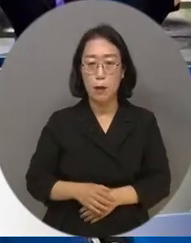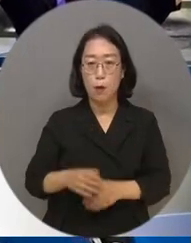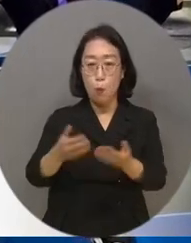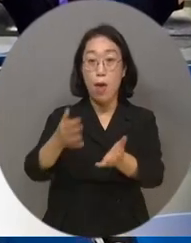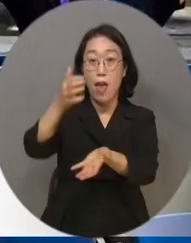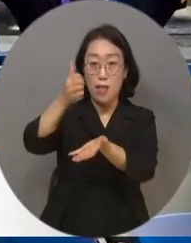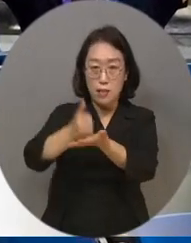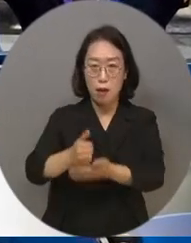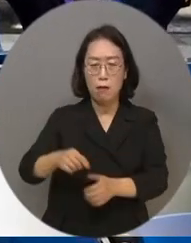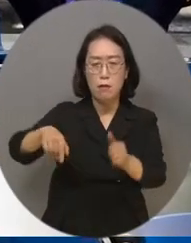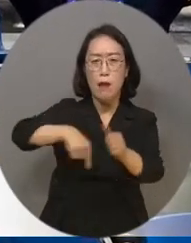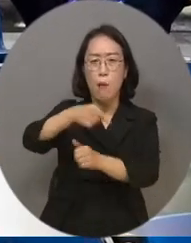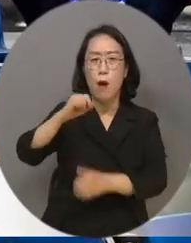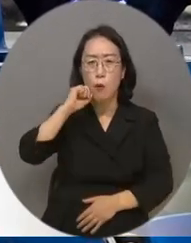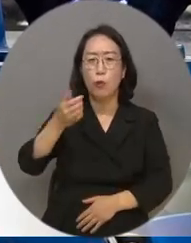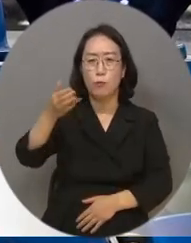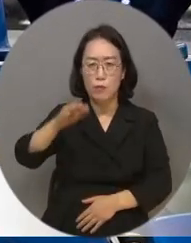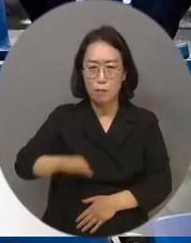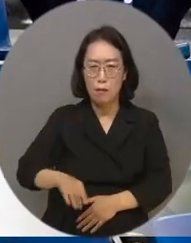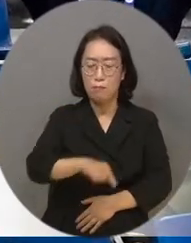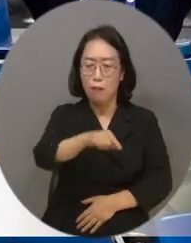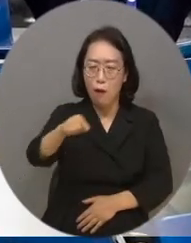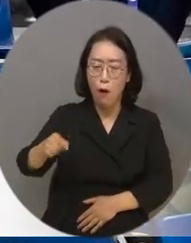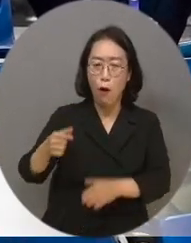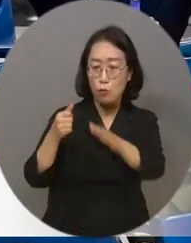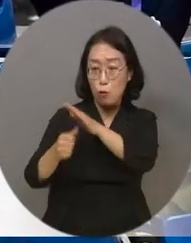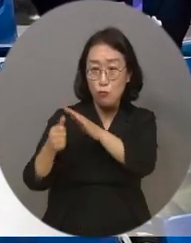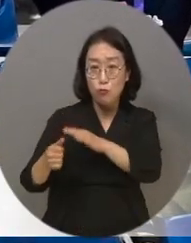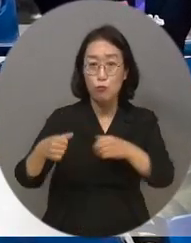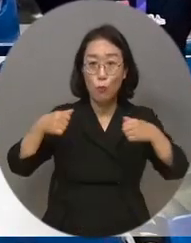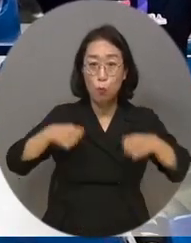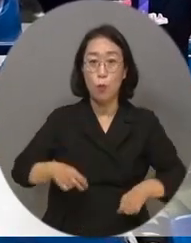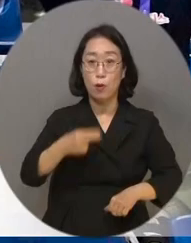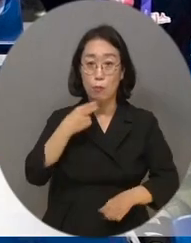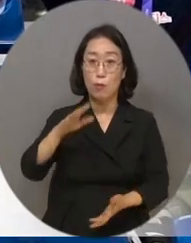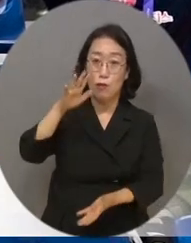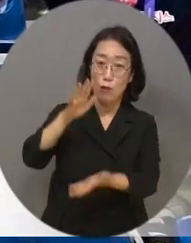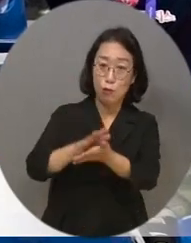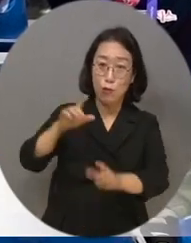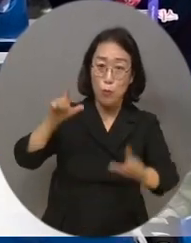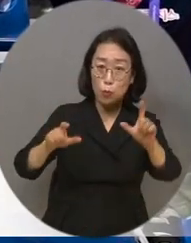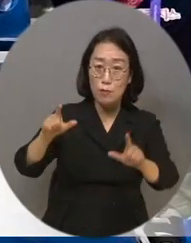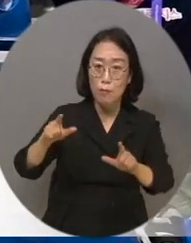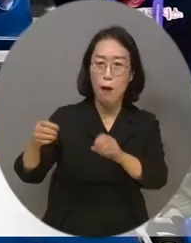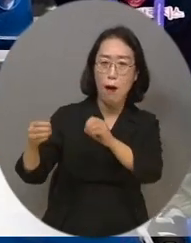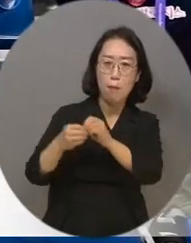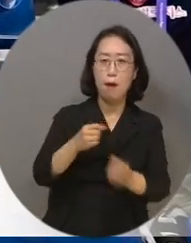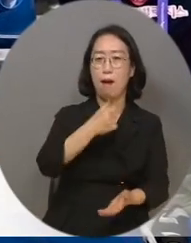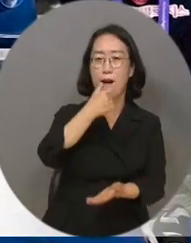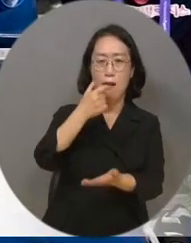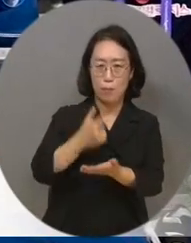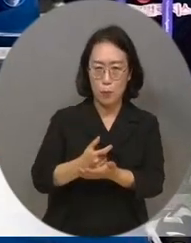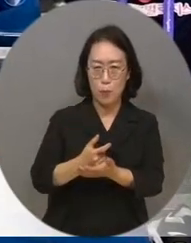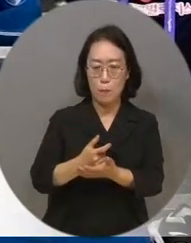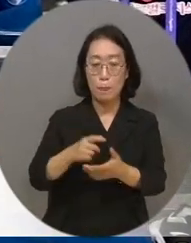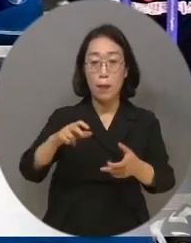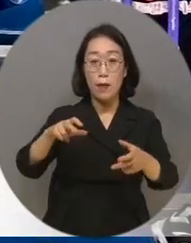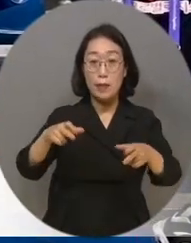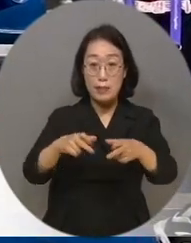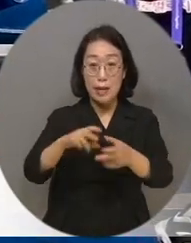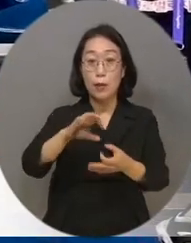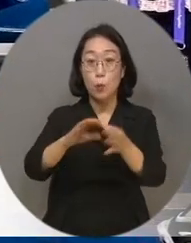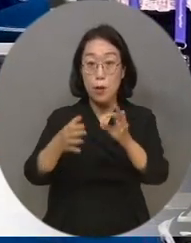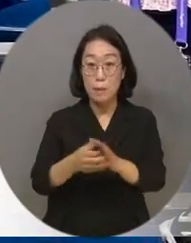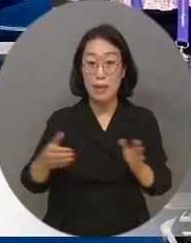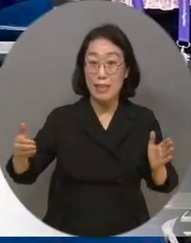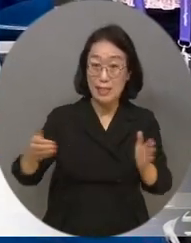회장은 어려운 여건 속에서 선수들이 보여준 포기하지 않는 열정은 감동 그 자체라며 스페셜 올림픽은